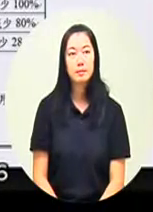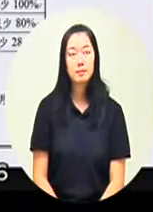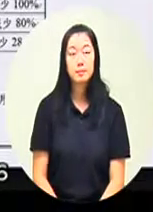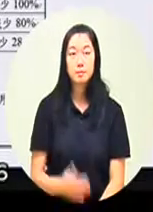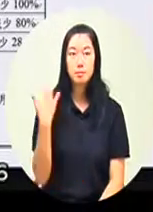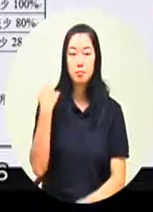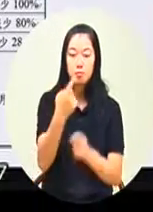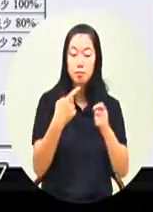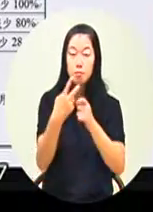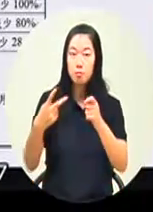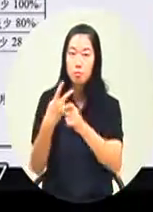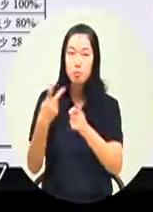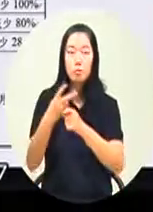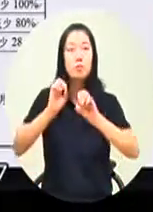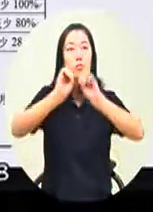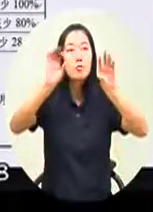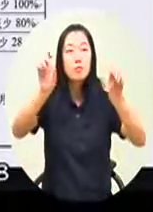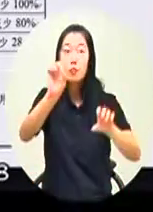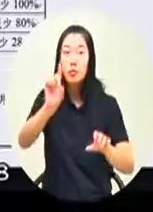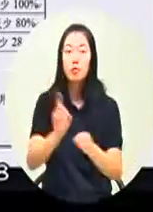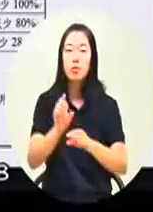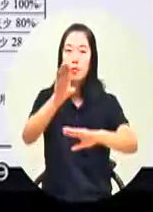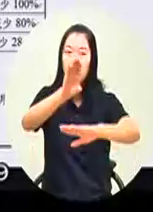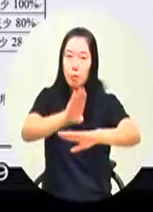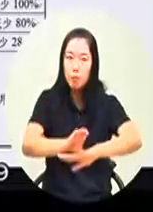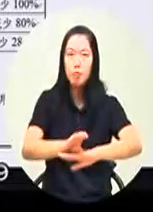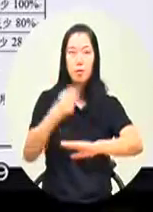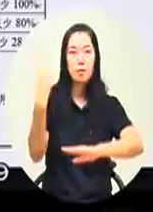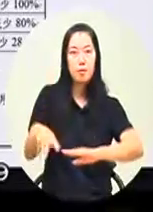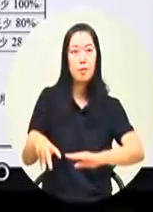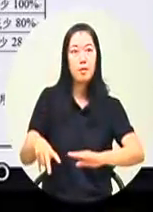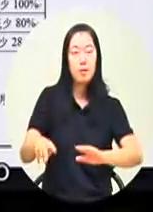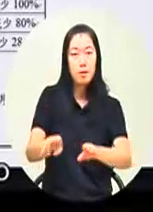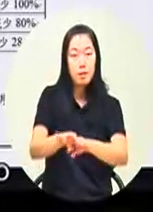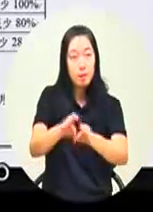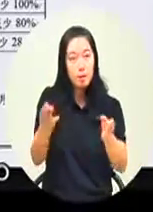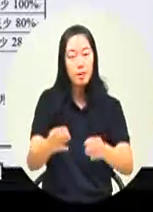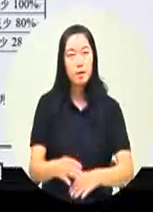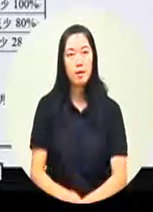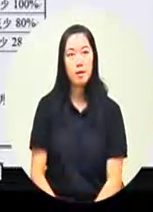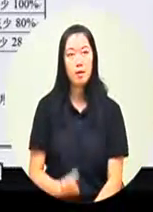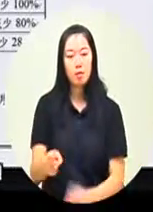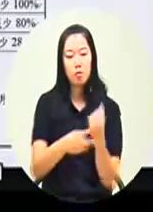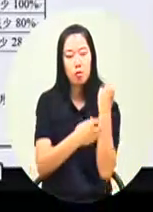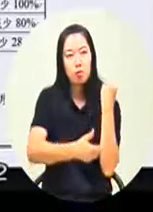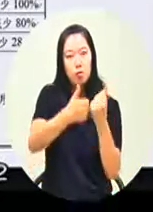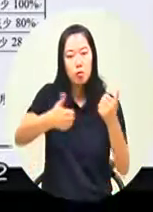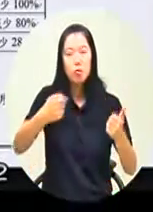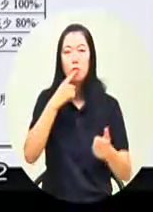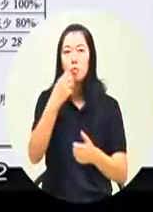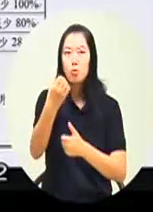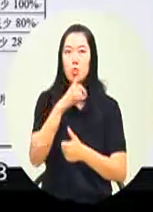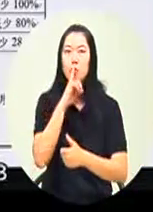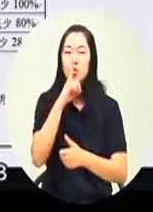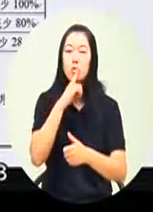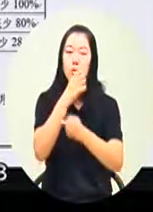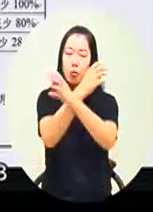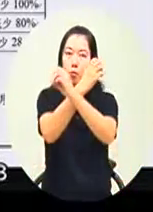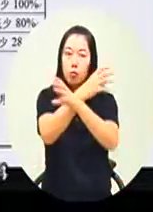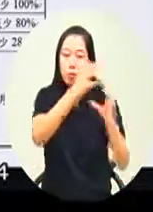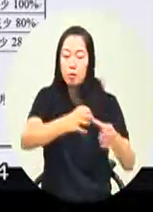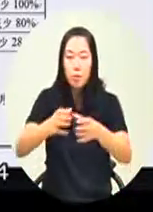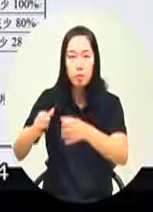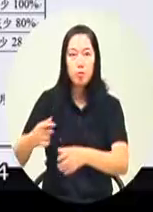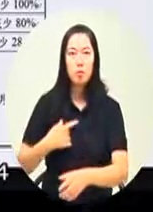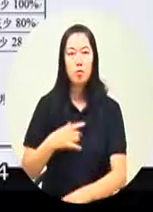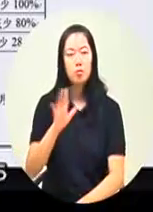两年有在推动所谓的停车再开的一个号志，因为很多里长都说希望开红绿灯，但是红绿灯我